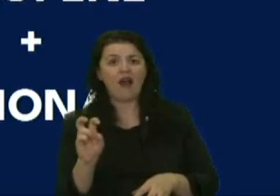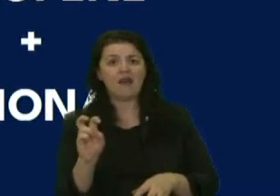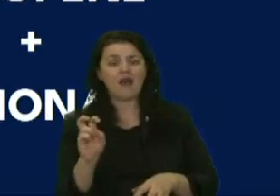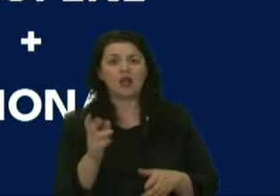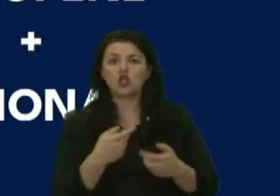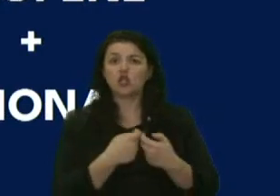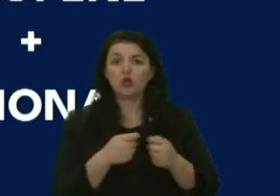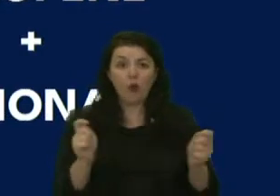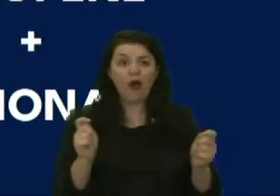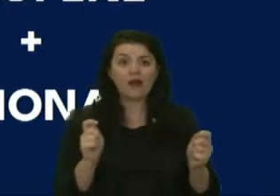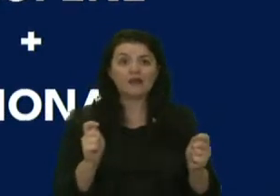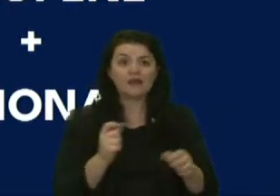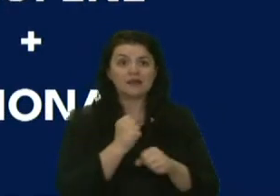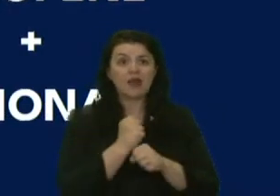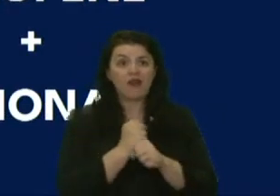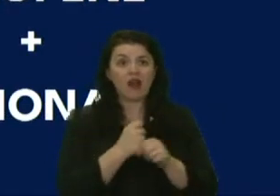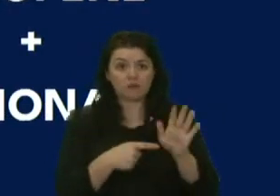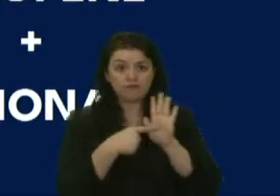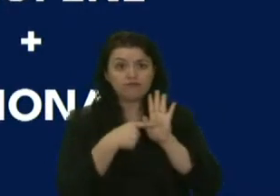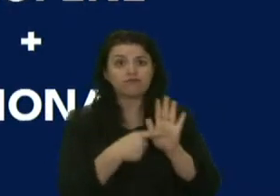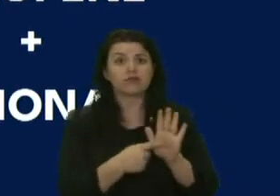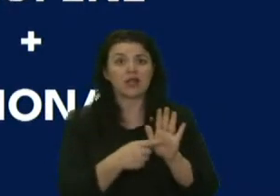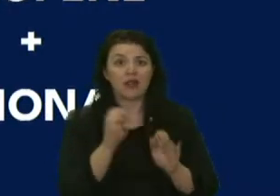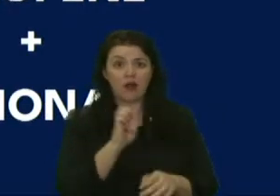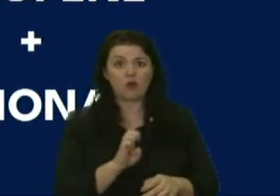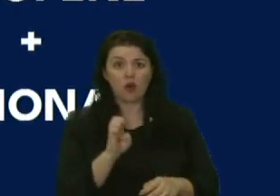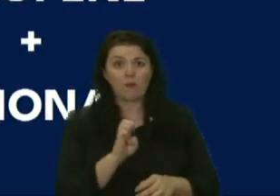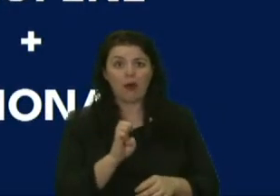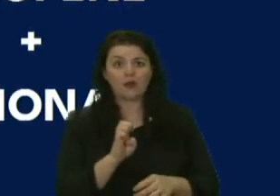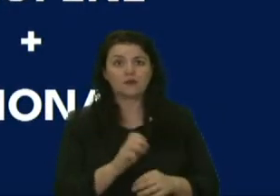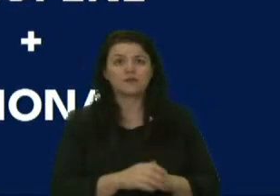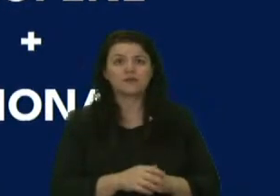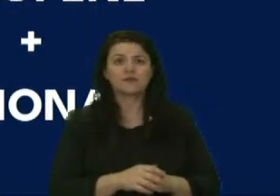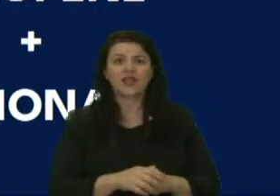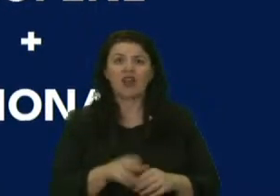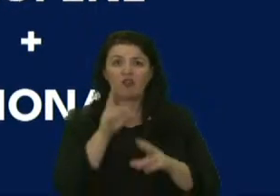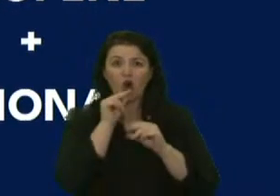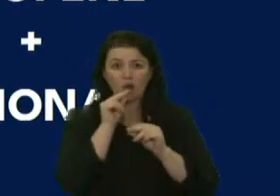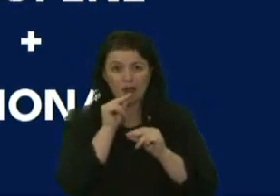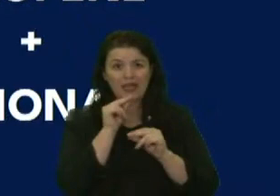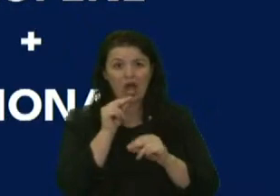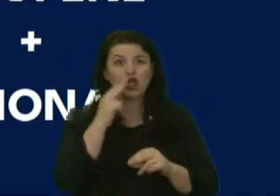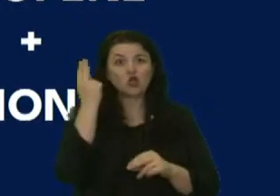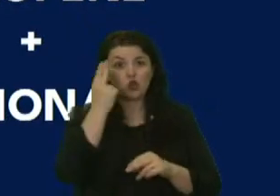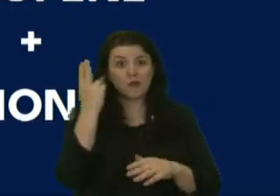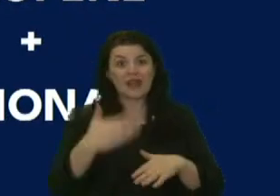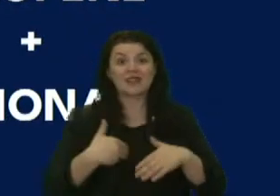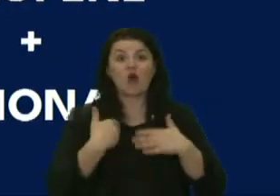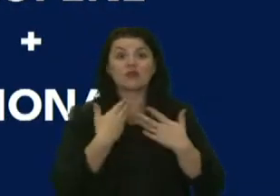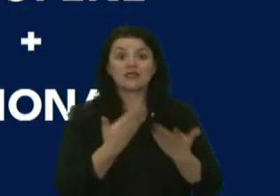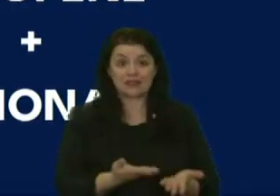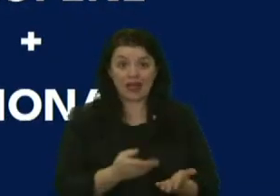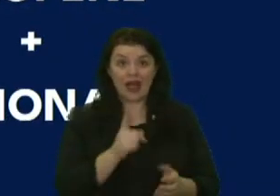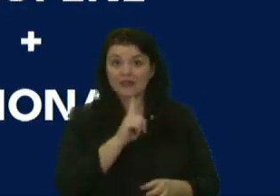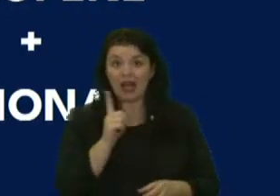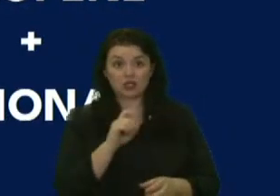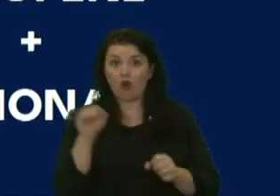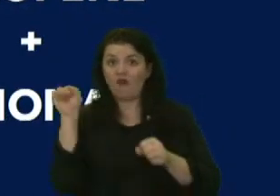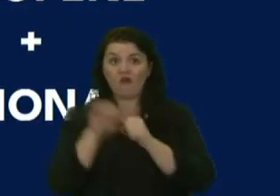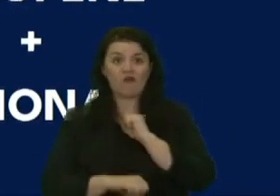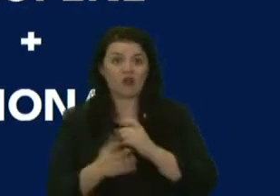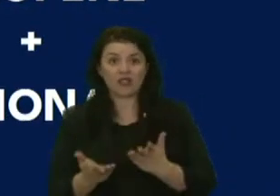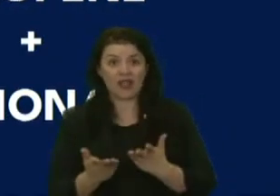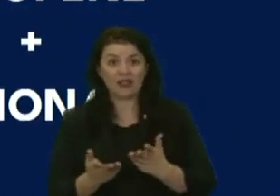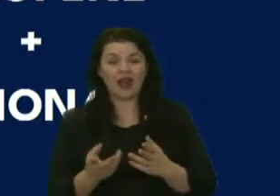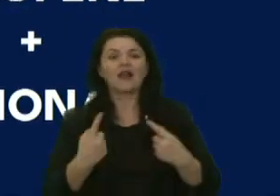toate aceste lucruri care care se fac în fiecare zi Ă dar este și vorba aia Dumnezeu îți dă dar nu ți bagă în straiță pentru asta trebuie să ai